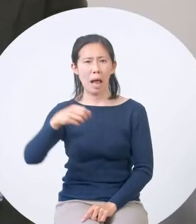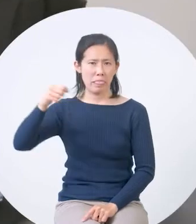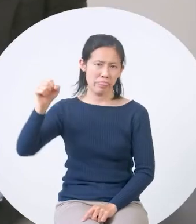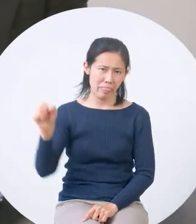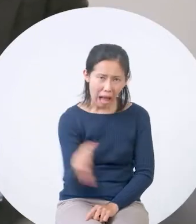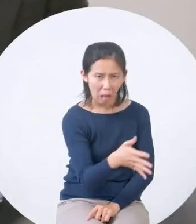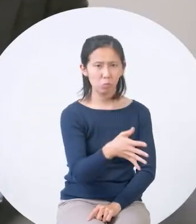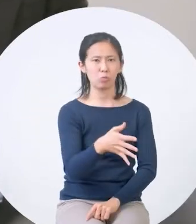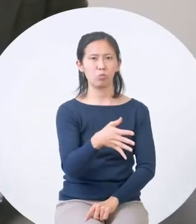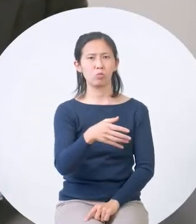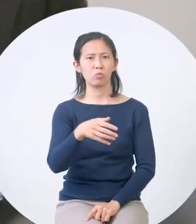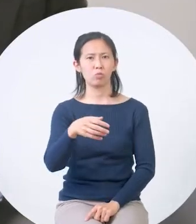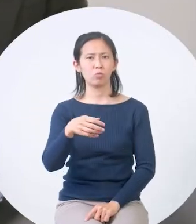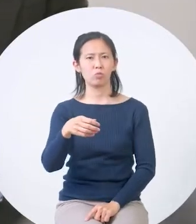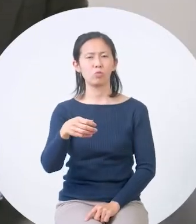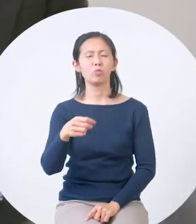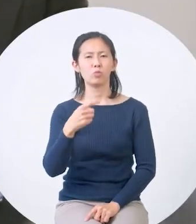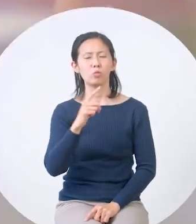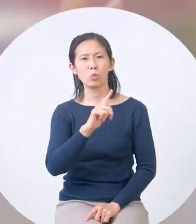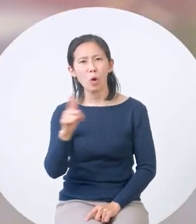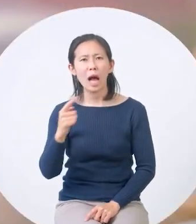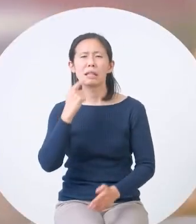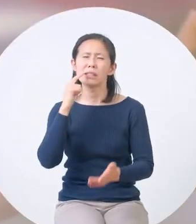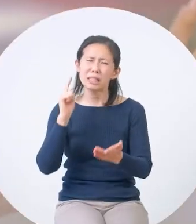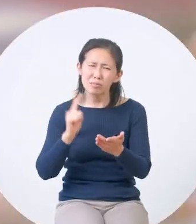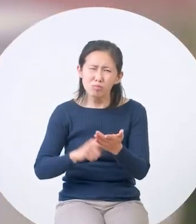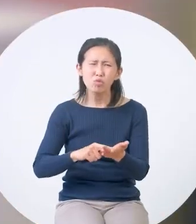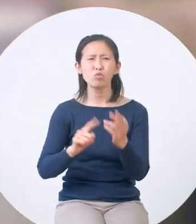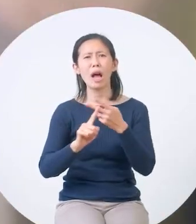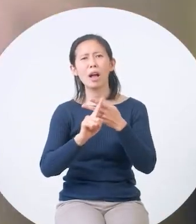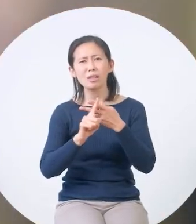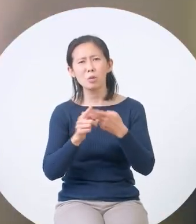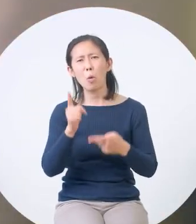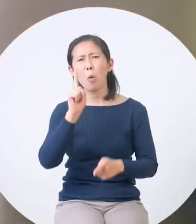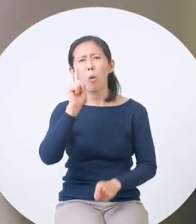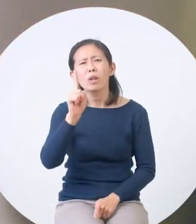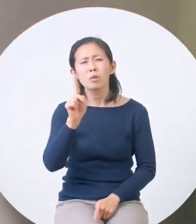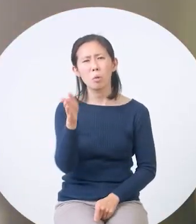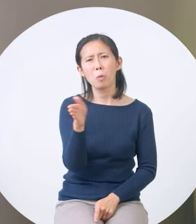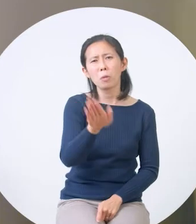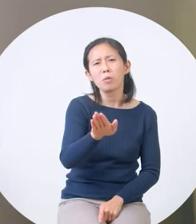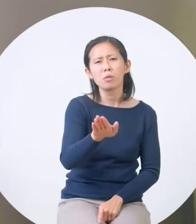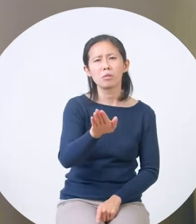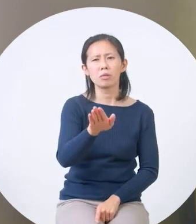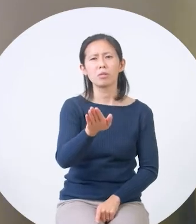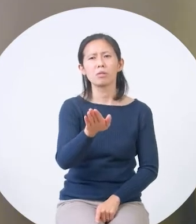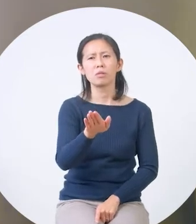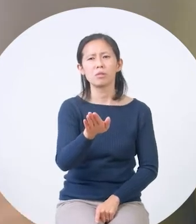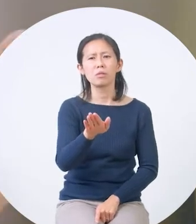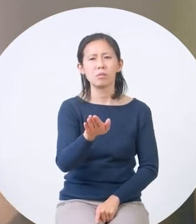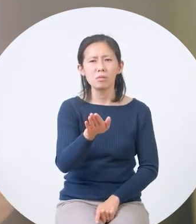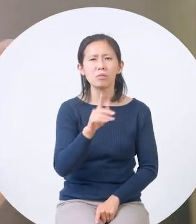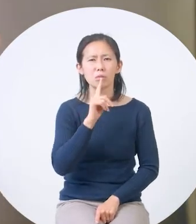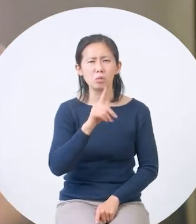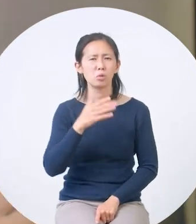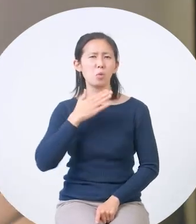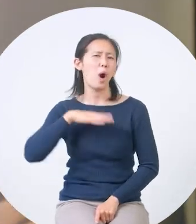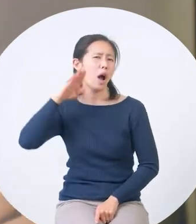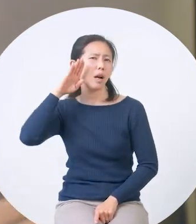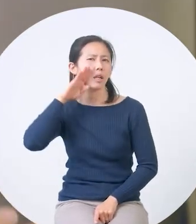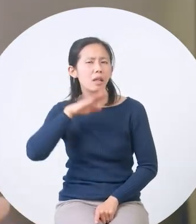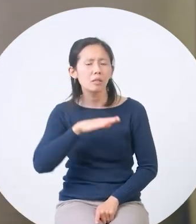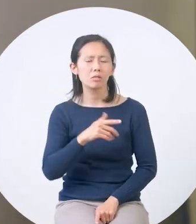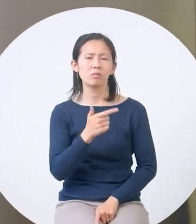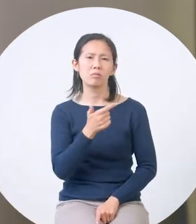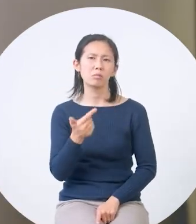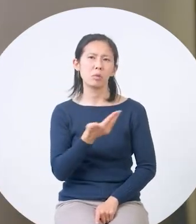か、なんかもう本当にこうシンプルなものを1個とかっていうぐらいに、いい、まあ分かりやすく